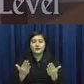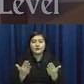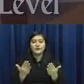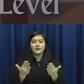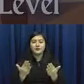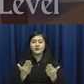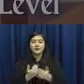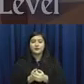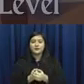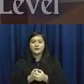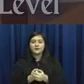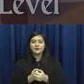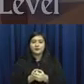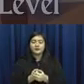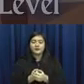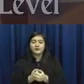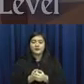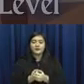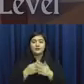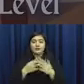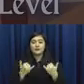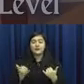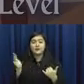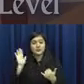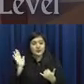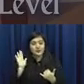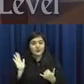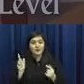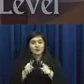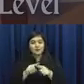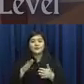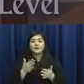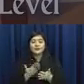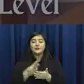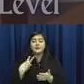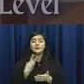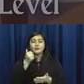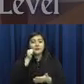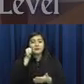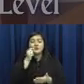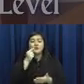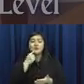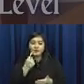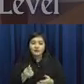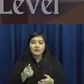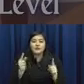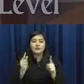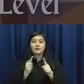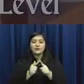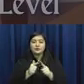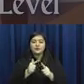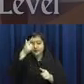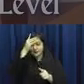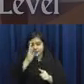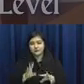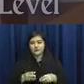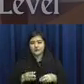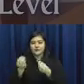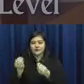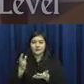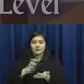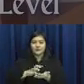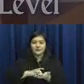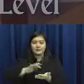Brother Johnny Lear signing off sa ating programa at sa lahat ng sinasabi po namin dito, sa lahat ng aming ginagawa, lagi po namin sinasabi,